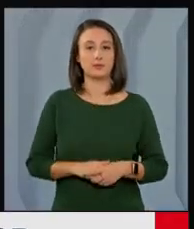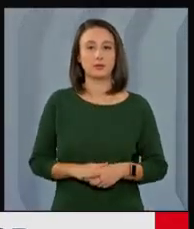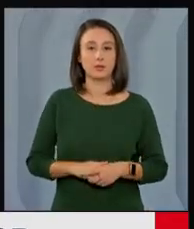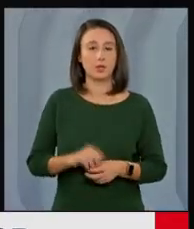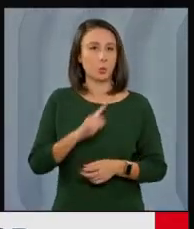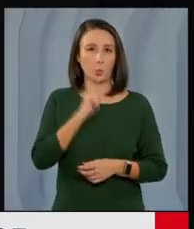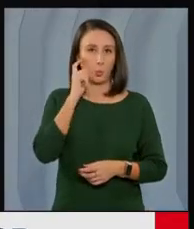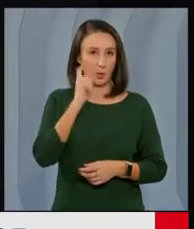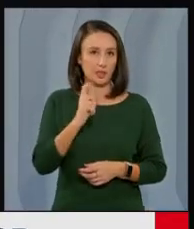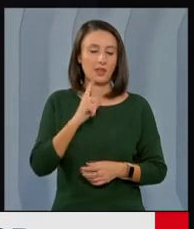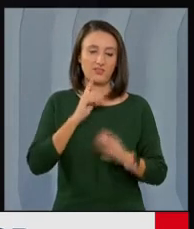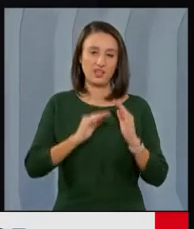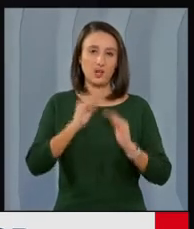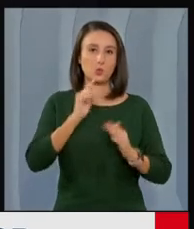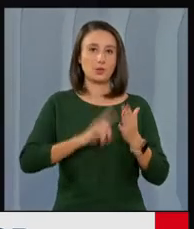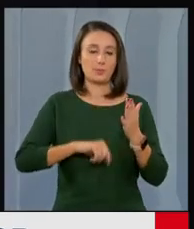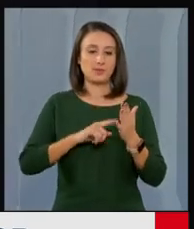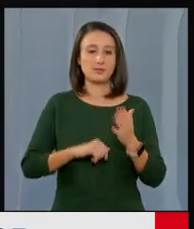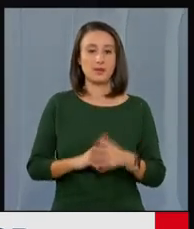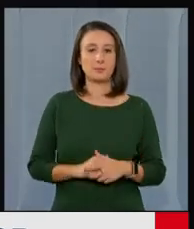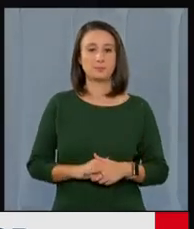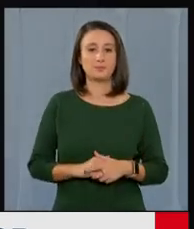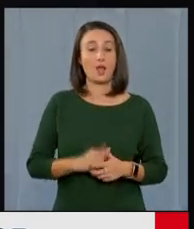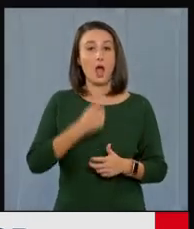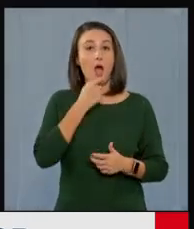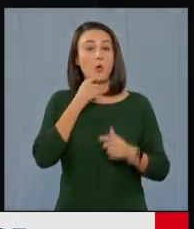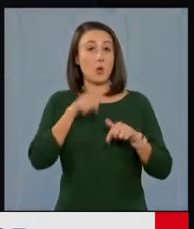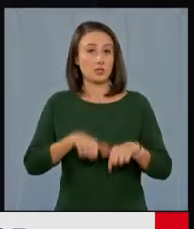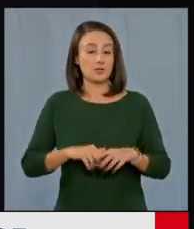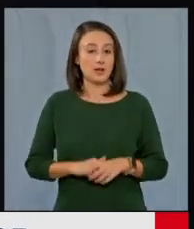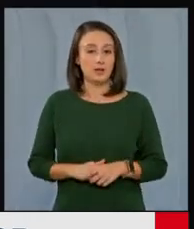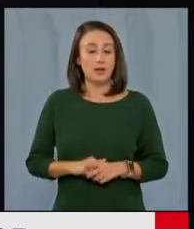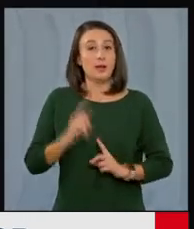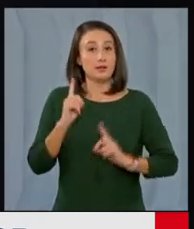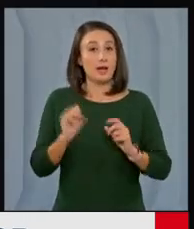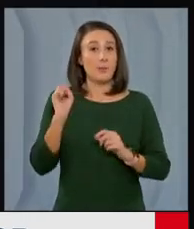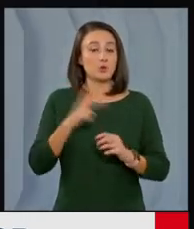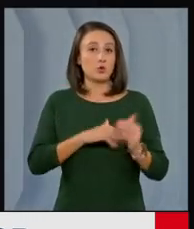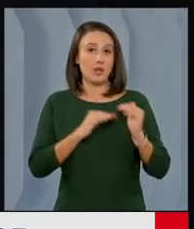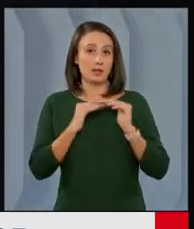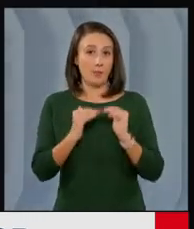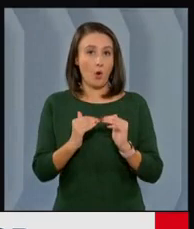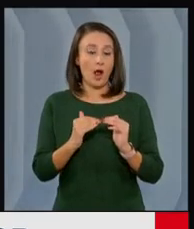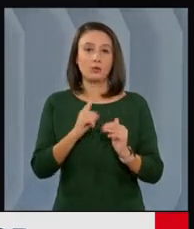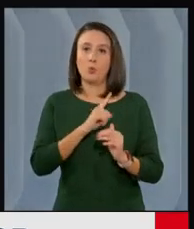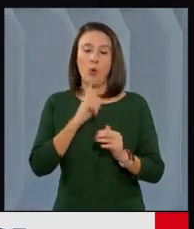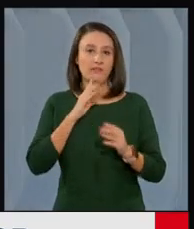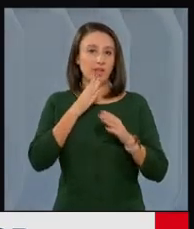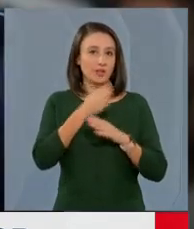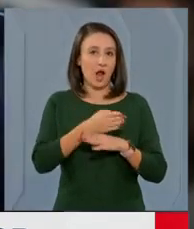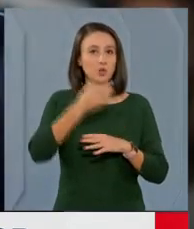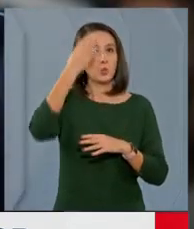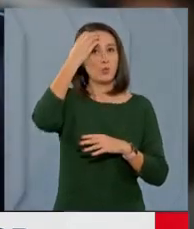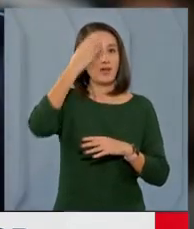Nu cred că ar fi crescut pensiile anul acesta dacă Partidul Social Democrat nu ar fi intrat la